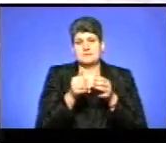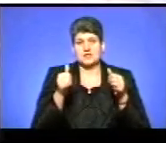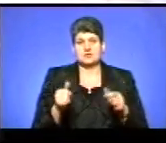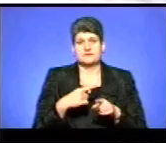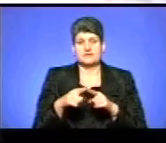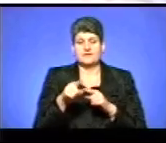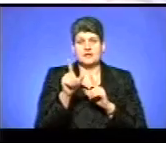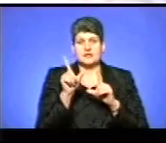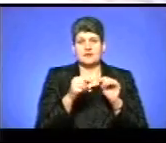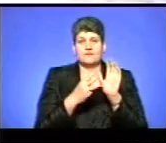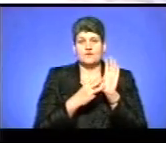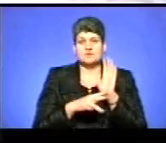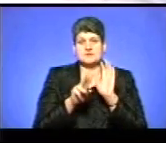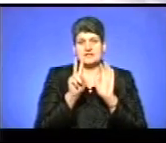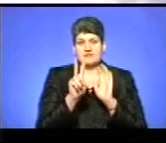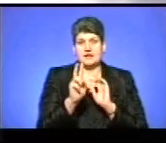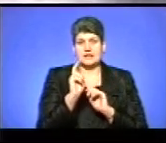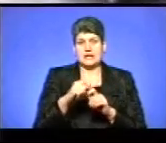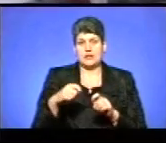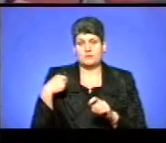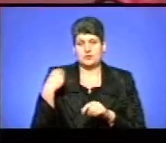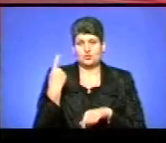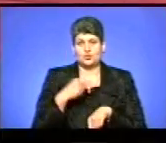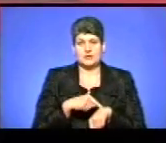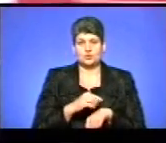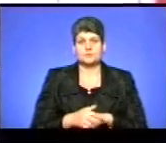Він їхав 82 км за годину.